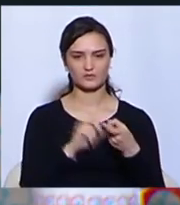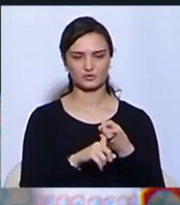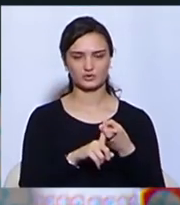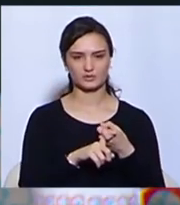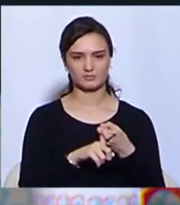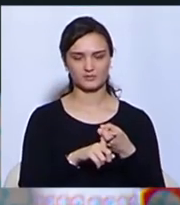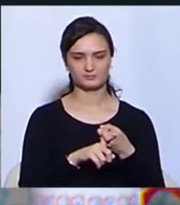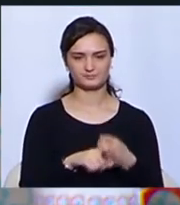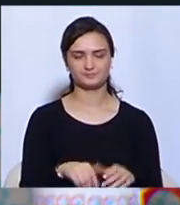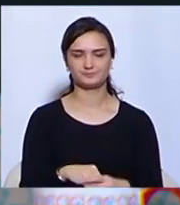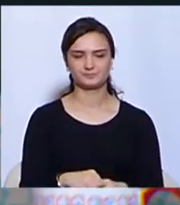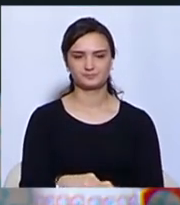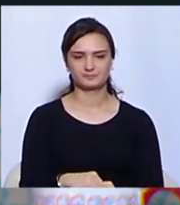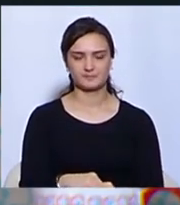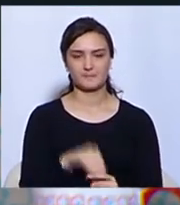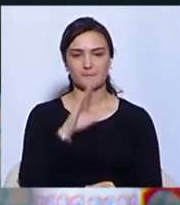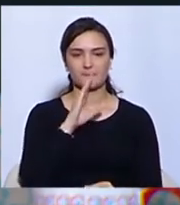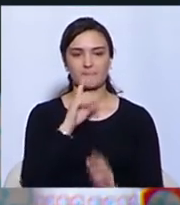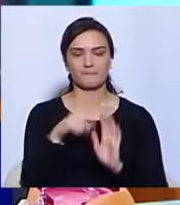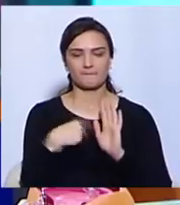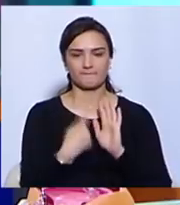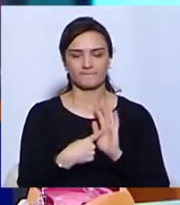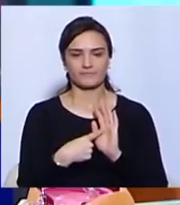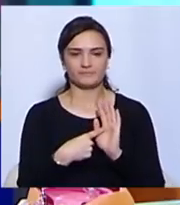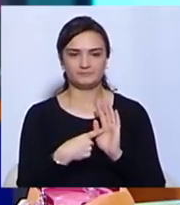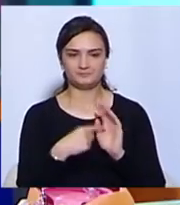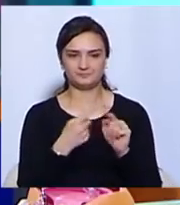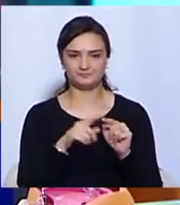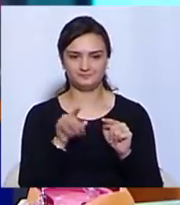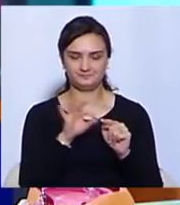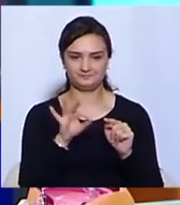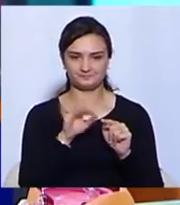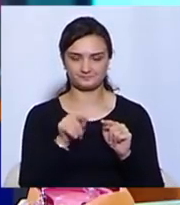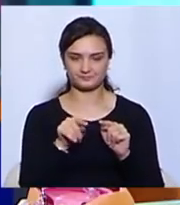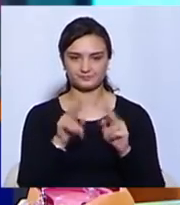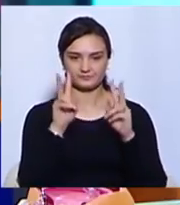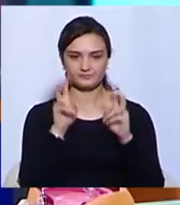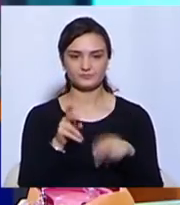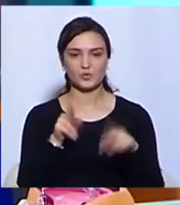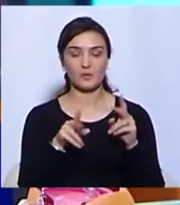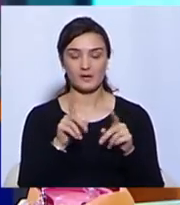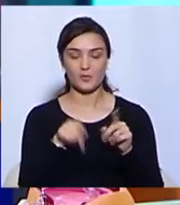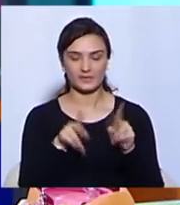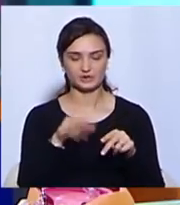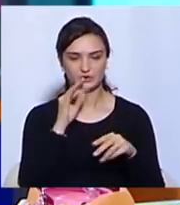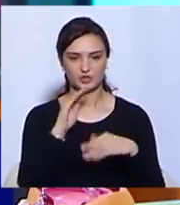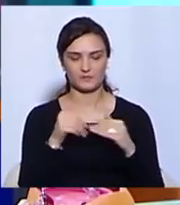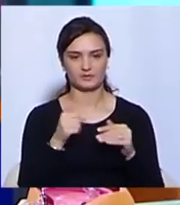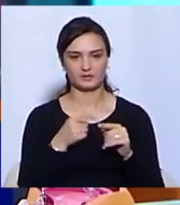უკავშირდება, დასვეს ქალბატონებმა ამა თუ იმ დიაგნოზის გამო ჩატარებული ოპერაციის შემდეგ,